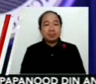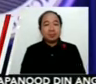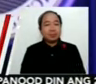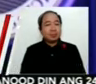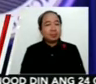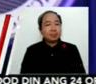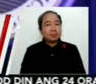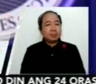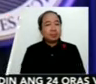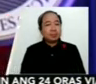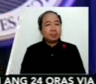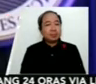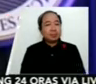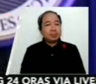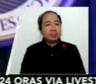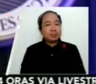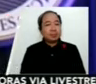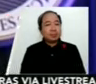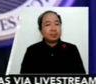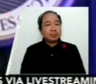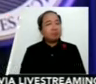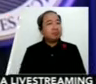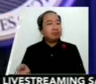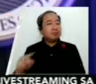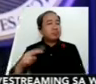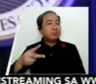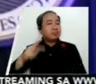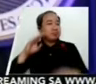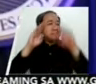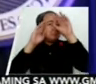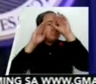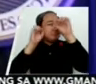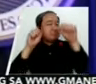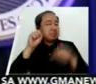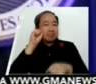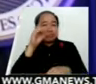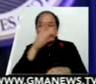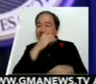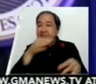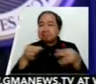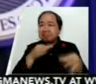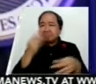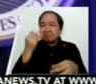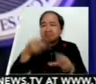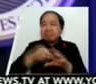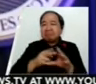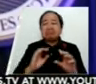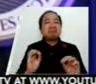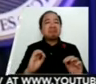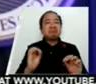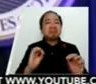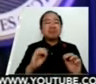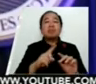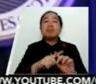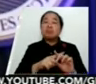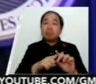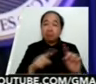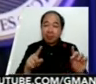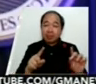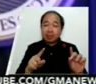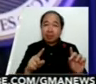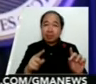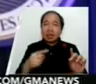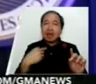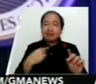Yes, Mel, hindi nagbigay ng dahilan si VP Sara sa kanyang pagbibitiw sa gabinete ng Administrasyong Marcos, pero may ilang mga pangyayari sa